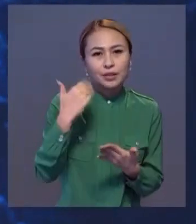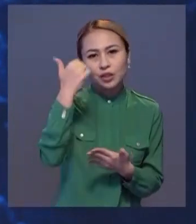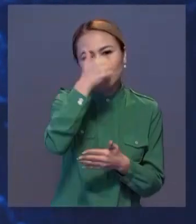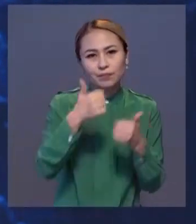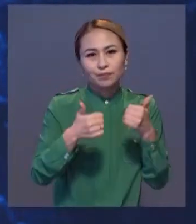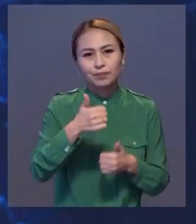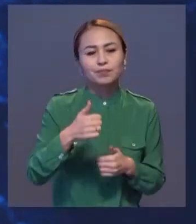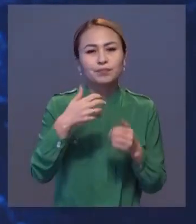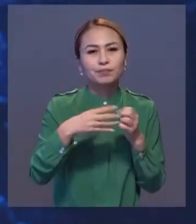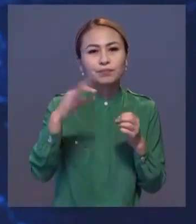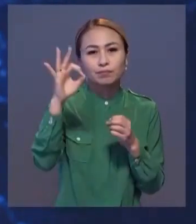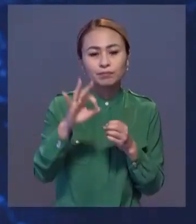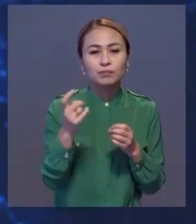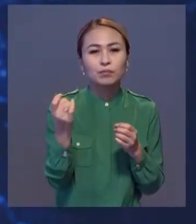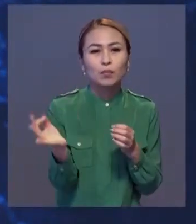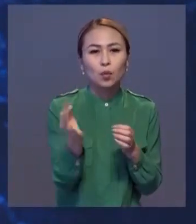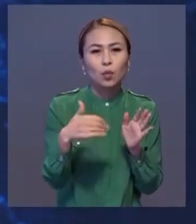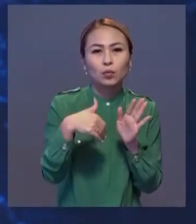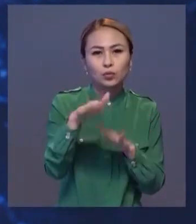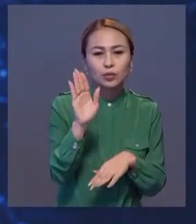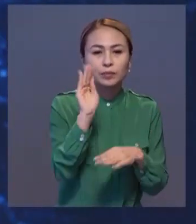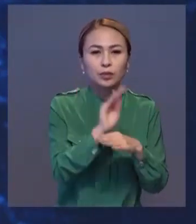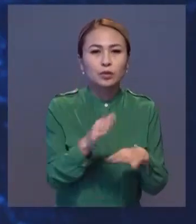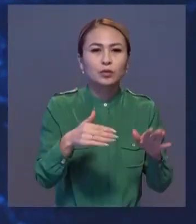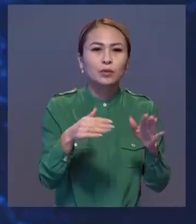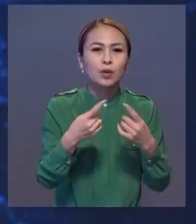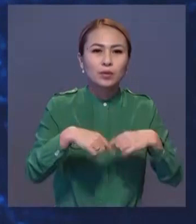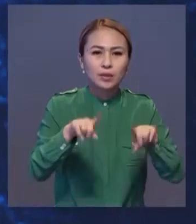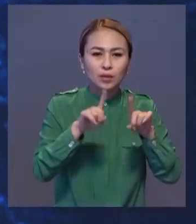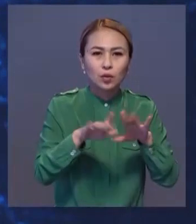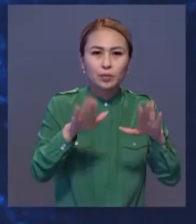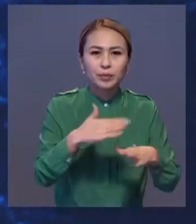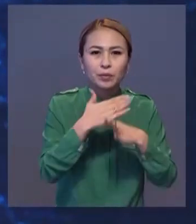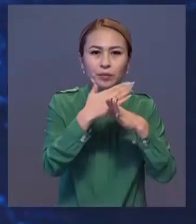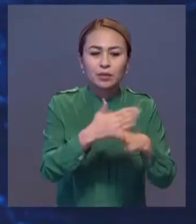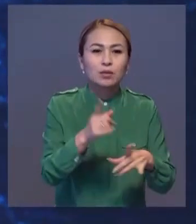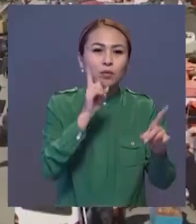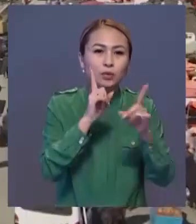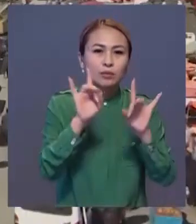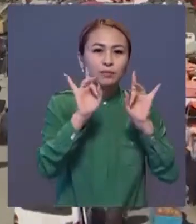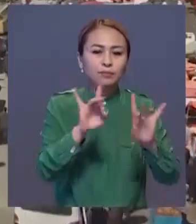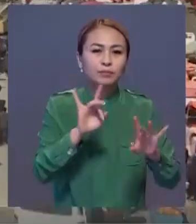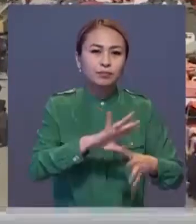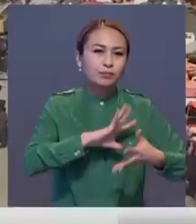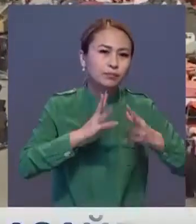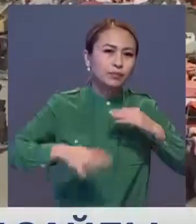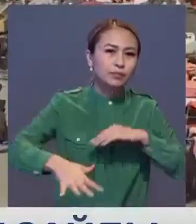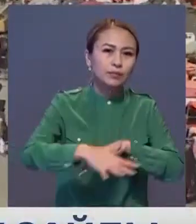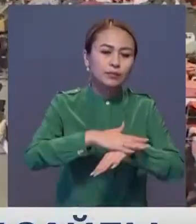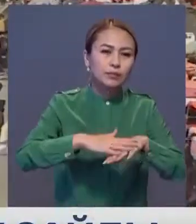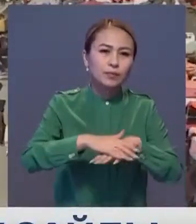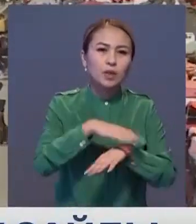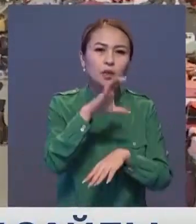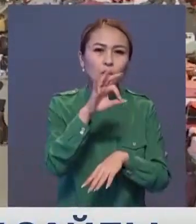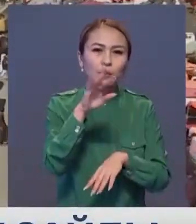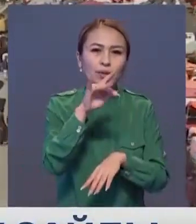салыстырғанда 15%-ке төмендеді. Мұндай мәліметті Біріккен Ұлттар Ұйымының Ауғанстанға көмек беру миссиясының өкілдері келтірді. Яғни, бұл